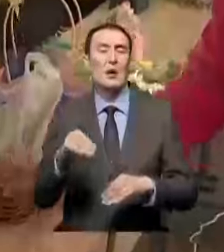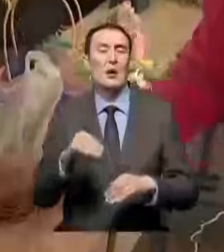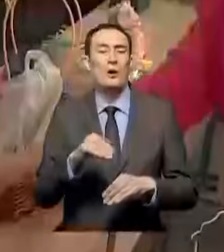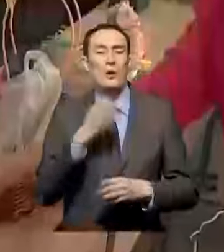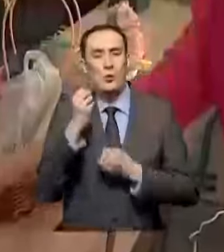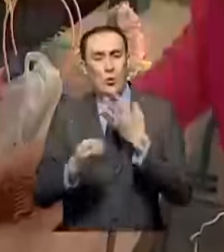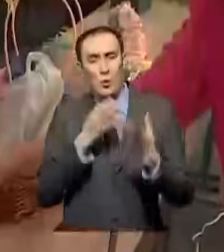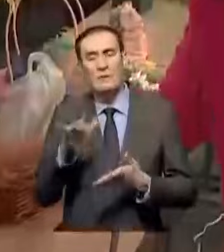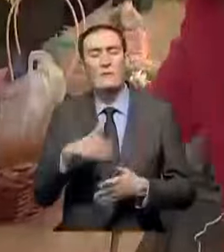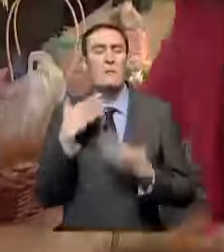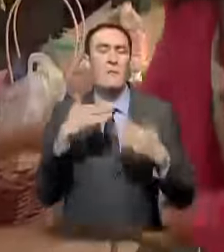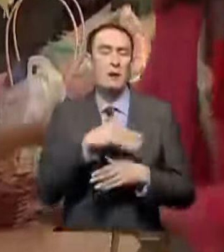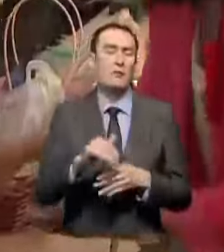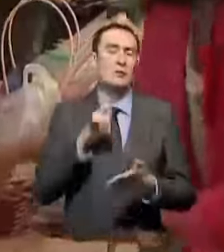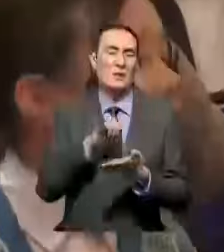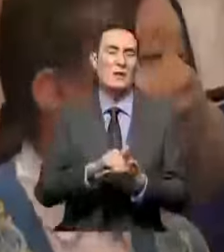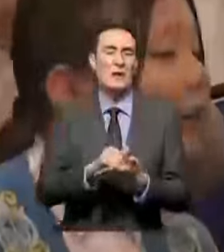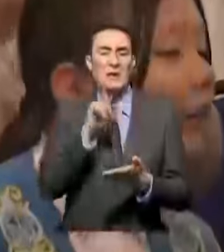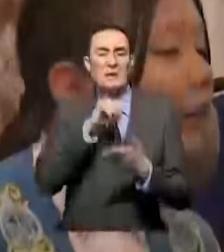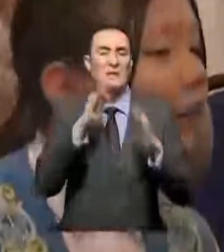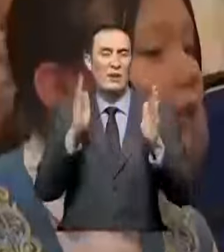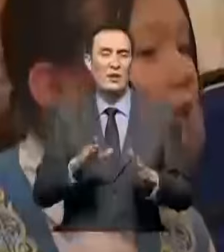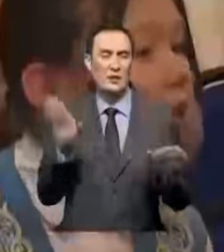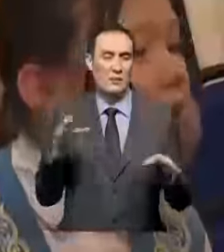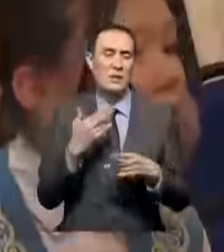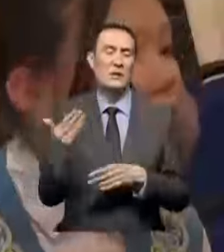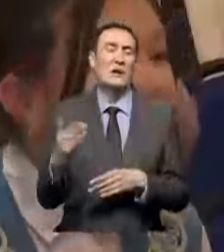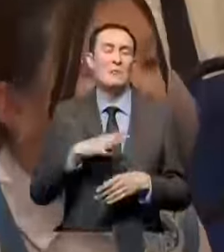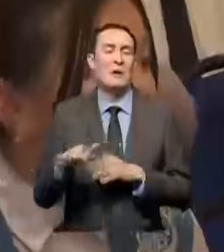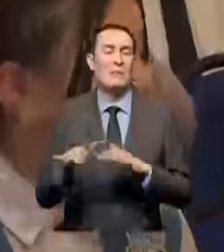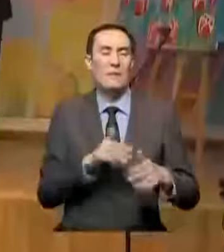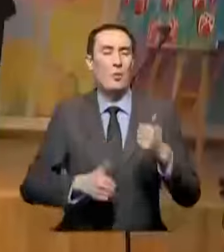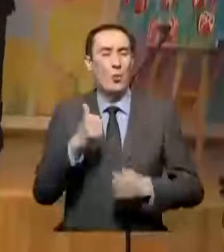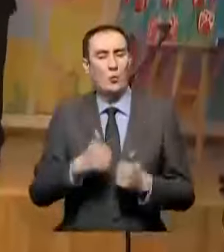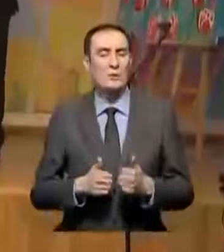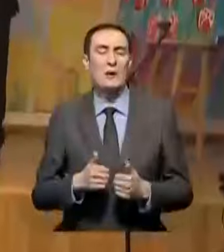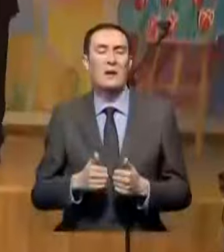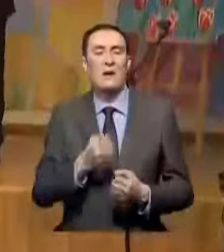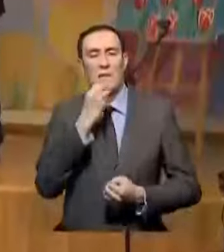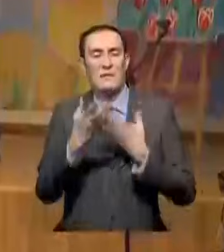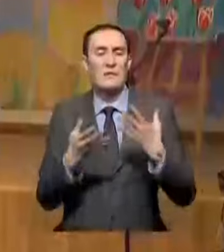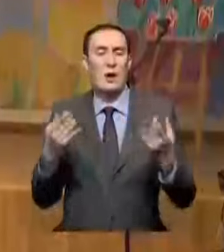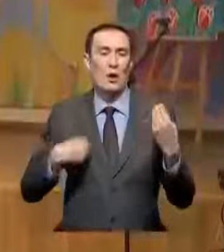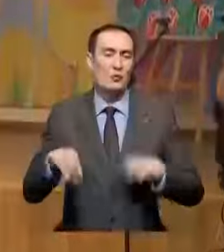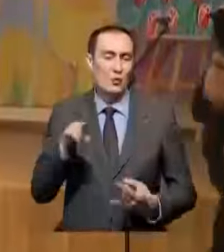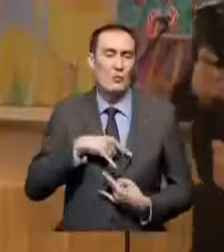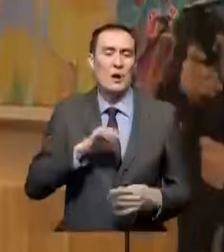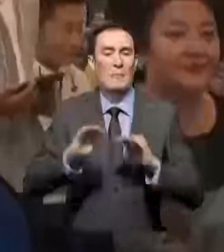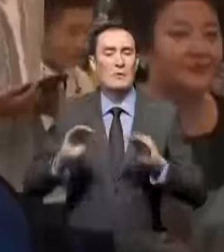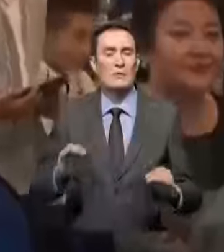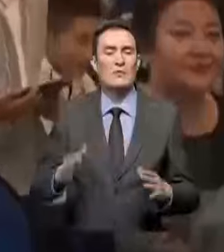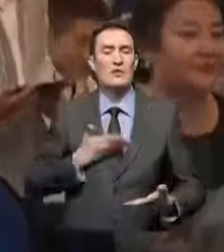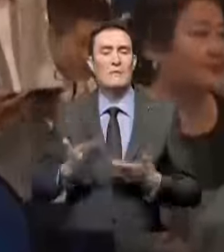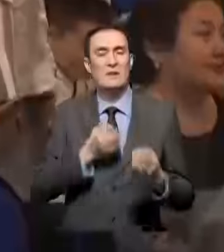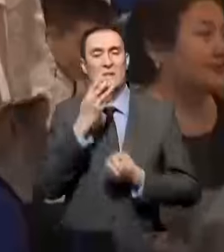кустарниковые розы в городских парках, установили скворечники. Также были проведены конкурсы флористических костюмов, композиции из